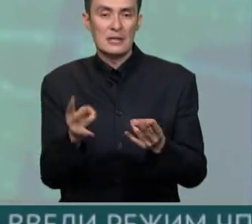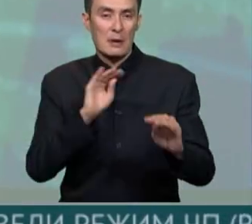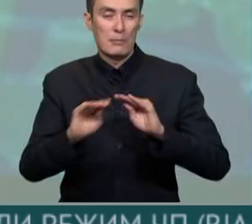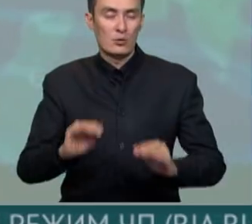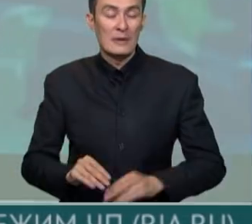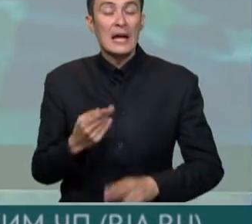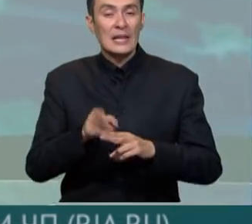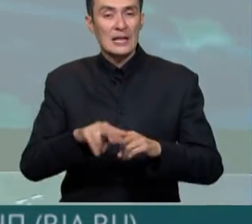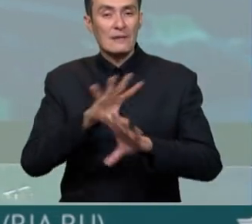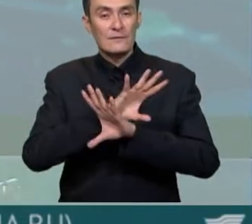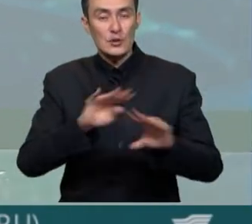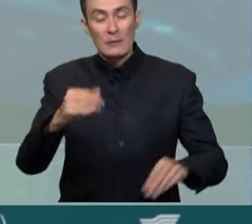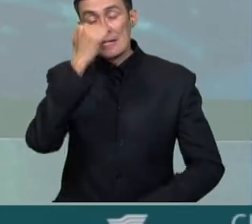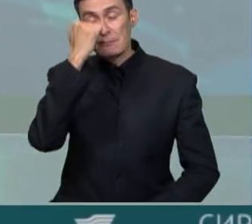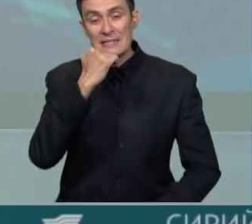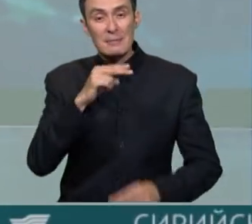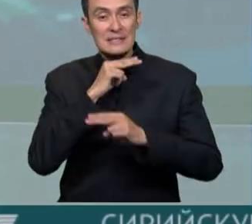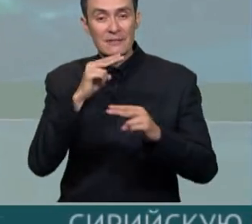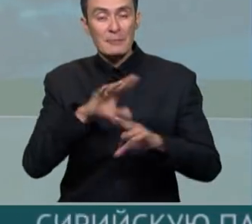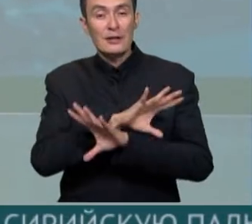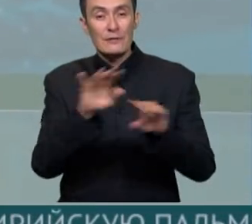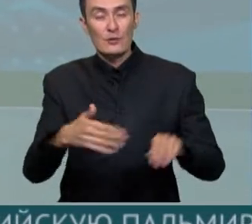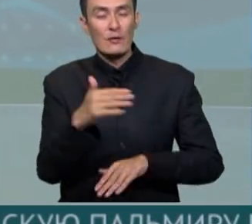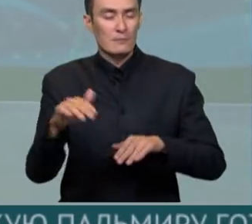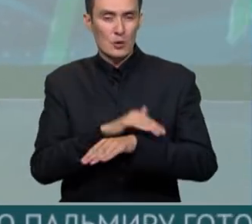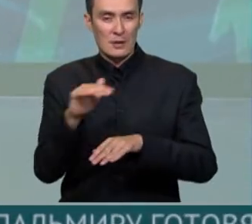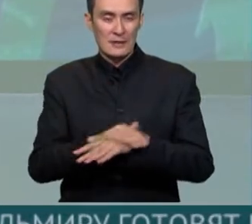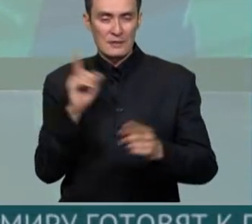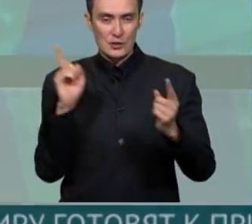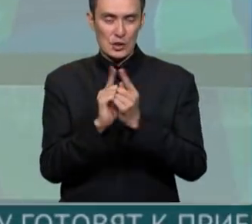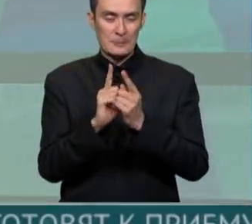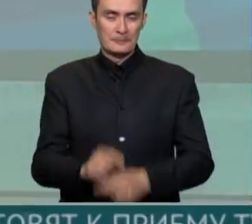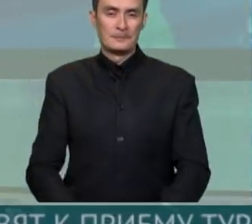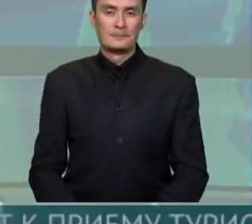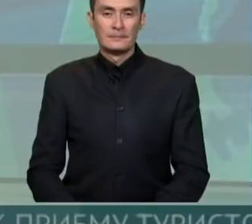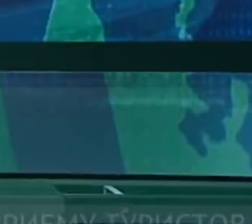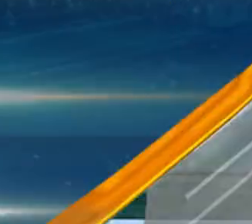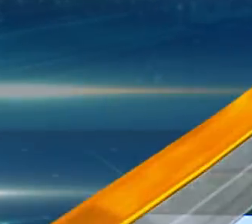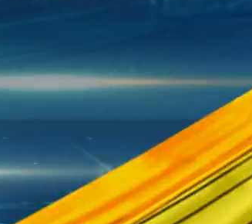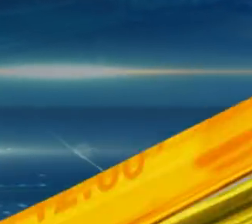Это все новости к этому часу. Итоговые выпуски новостей смотрите в 7 и в 9 часов вечера. До свидания.